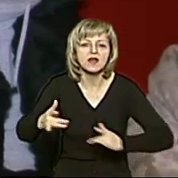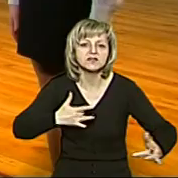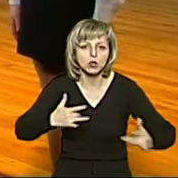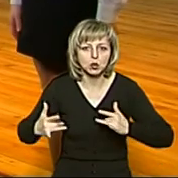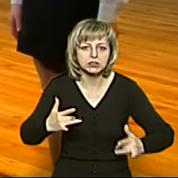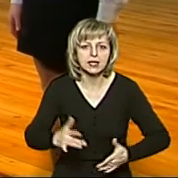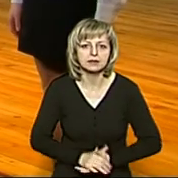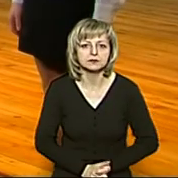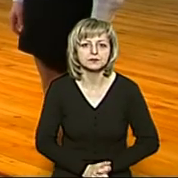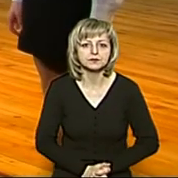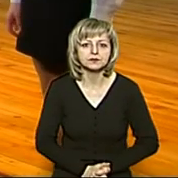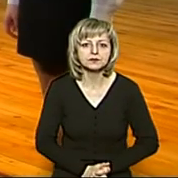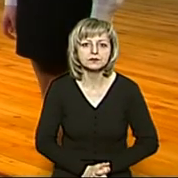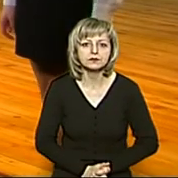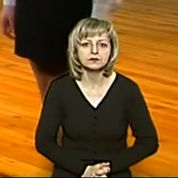концерт.